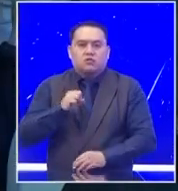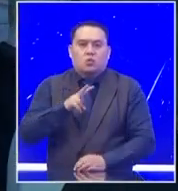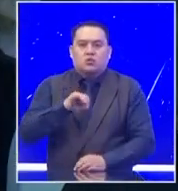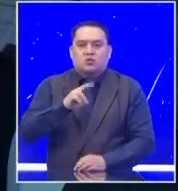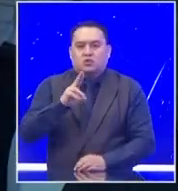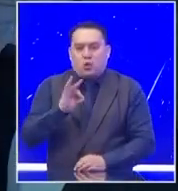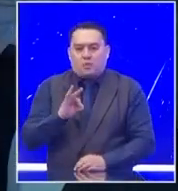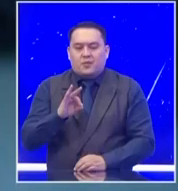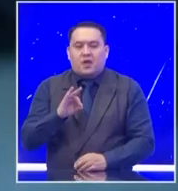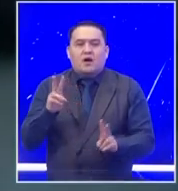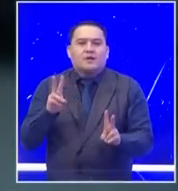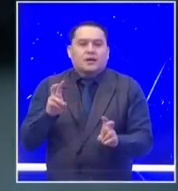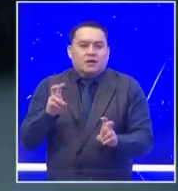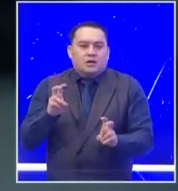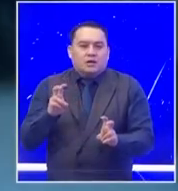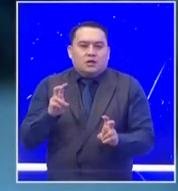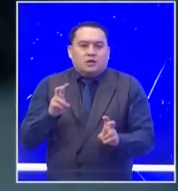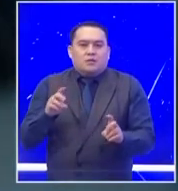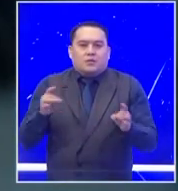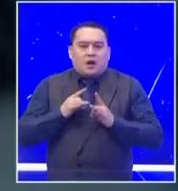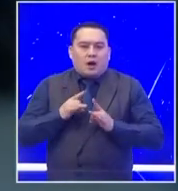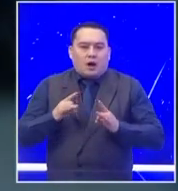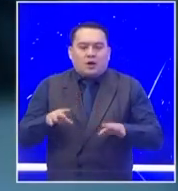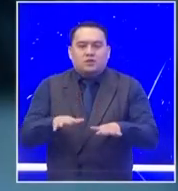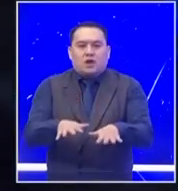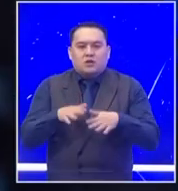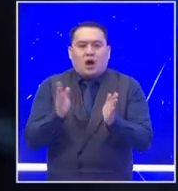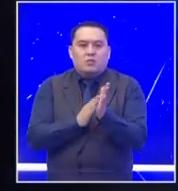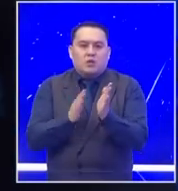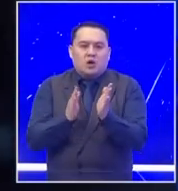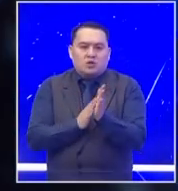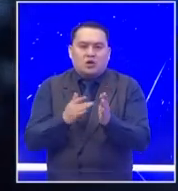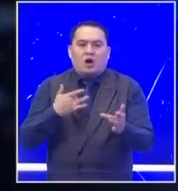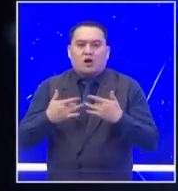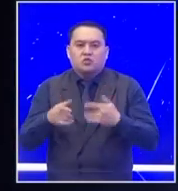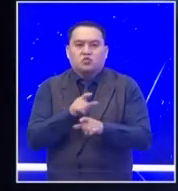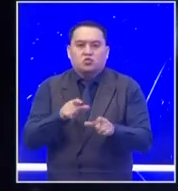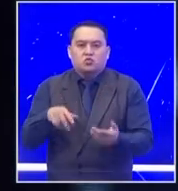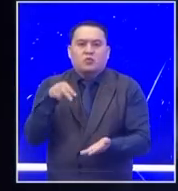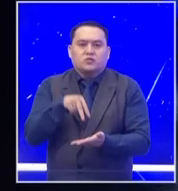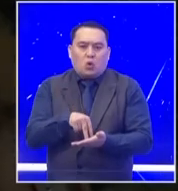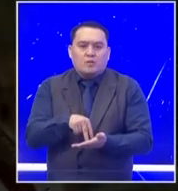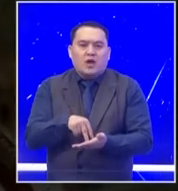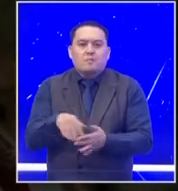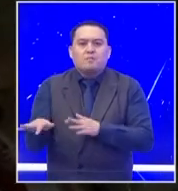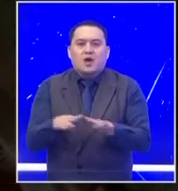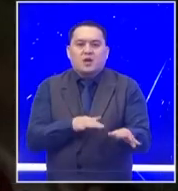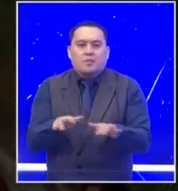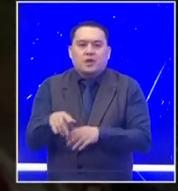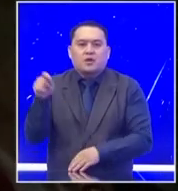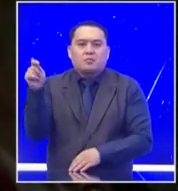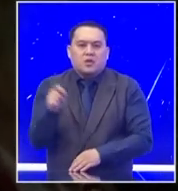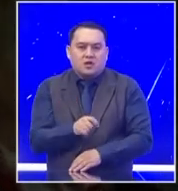и «Солнышко». Стоит отметить, что в ходе концерта зрители не раз аплодировали артистам стоя. Как говорят пришедшие от